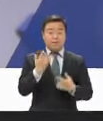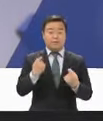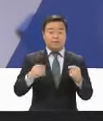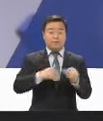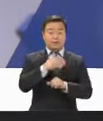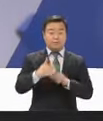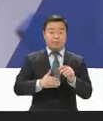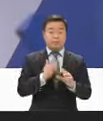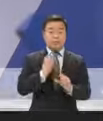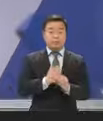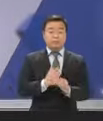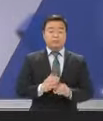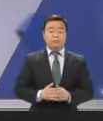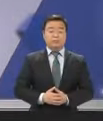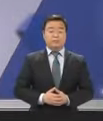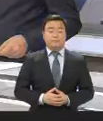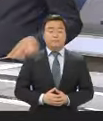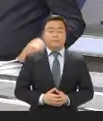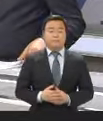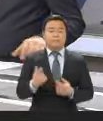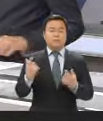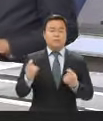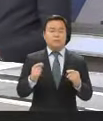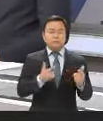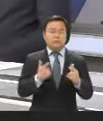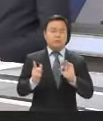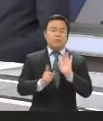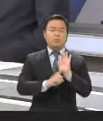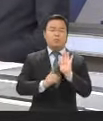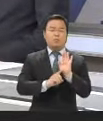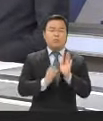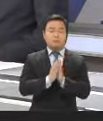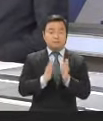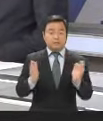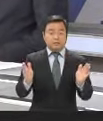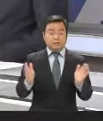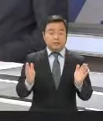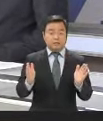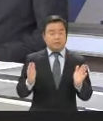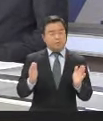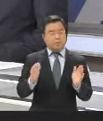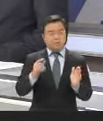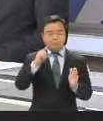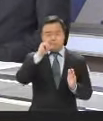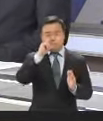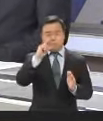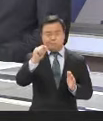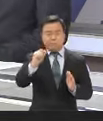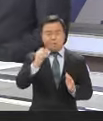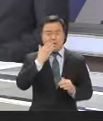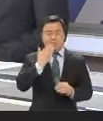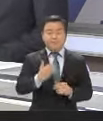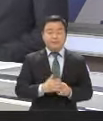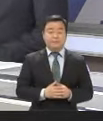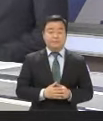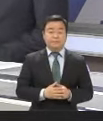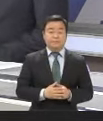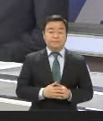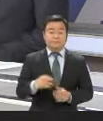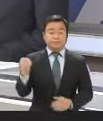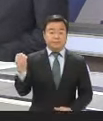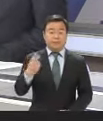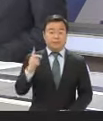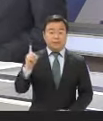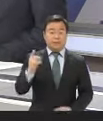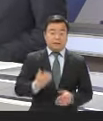지금 흘러가고 있습니다. 아, 그러니까 이런 것들이 공개됨에 따라서 굉장히 좀 민감해질 수 있는 부분들이 생기는 건데 또 한 사건을